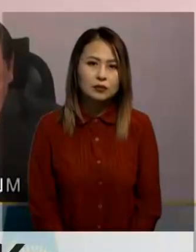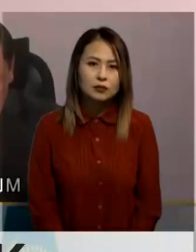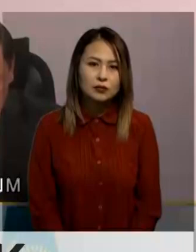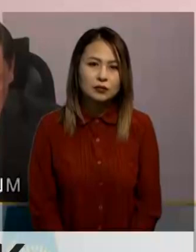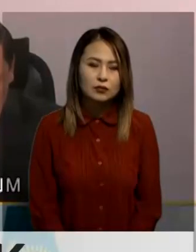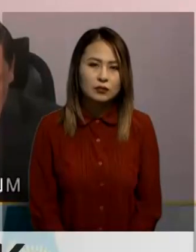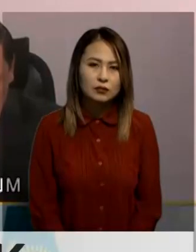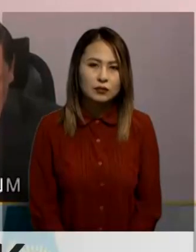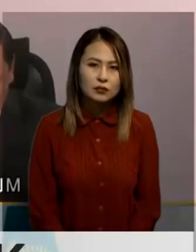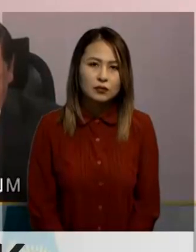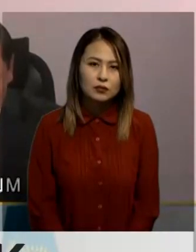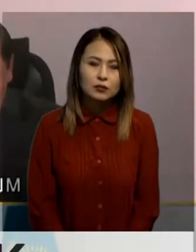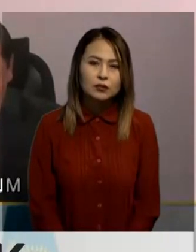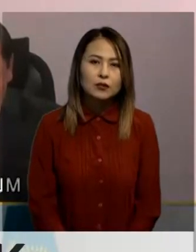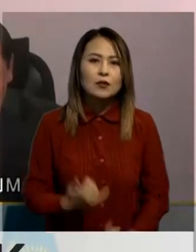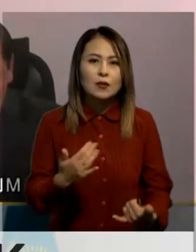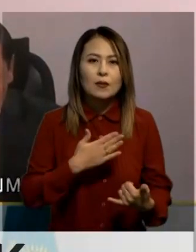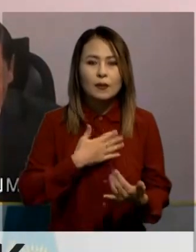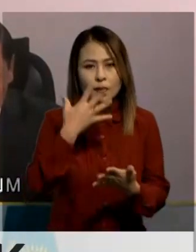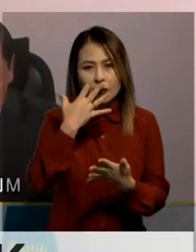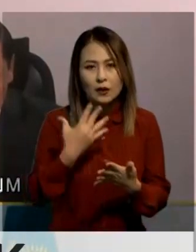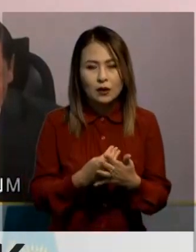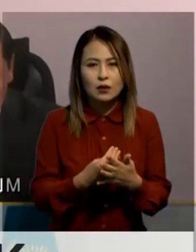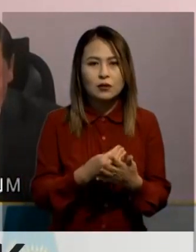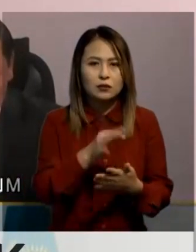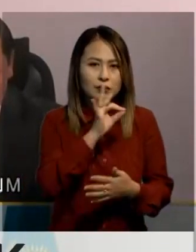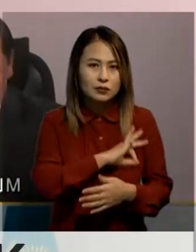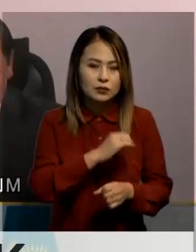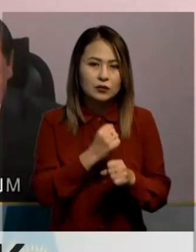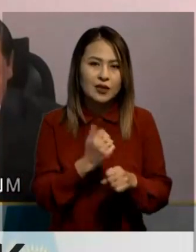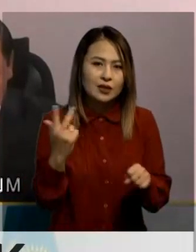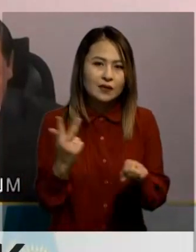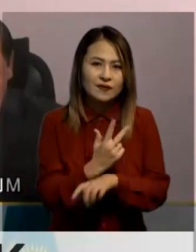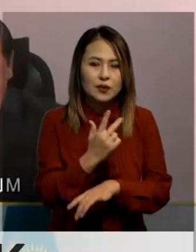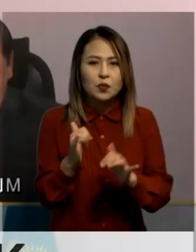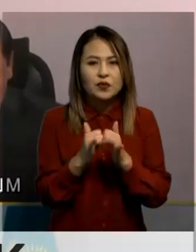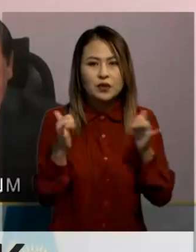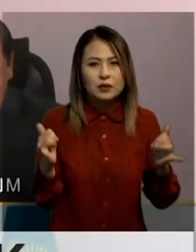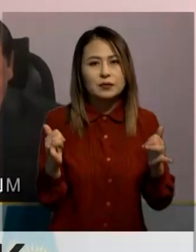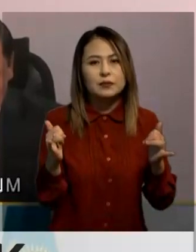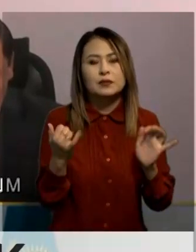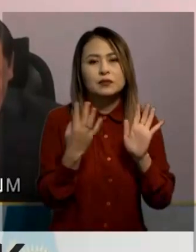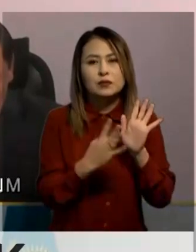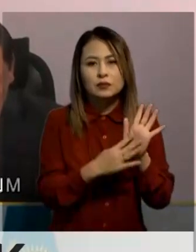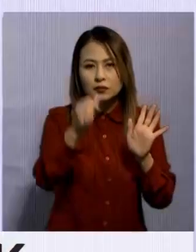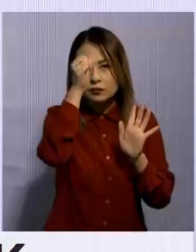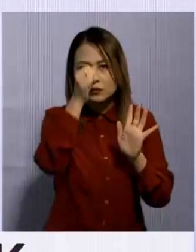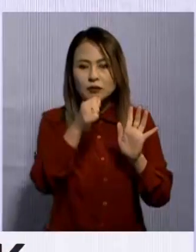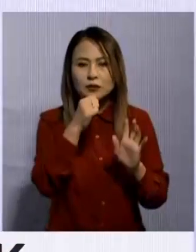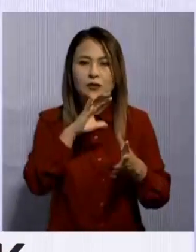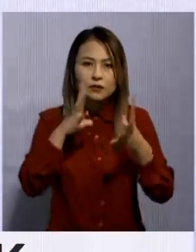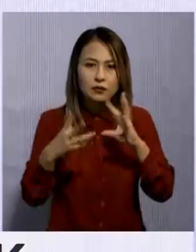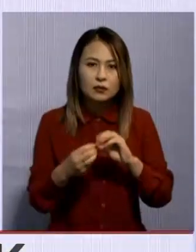Яғни қазір өзіміздегі бар қор сол тұтыну көлемінде 3 есе артып отыр. 9 айдың қорытындысы